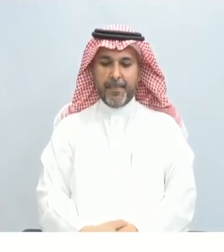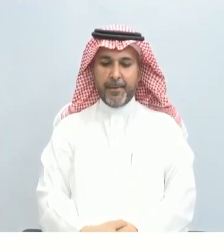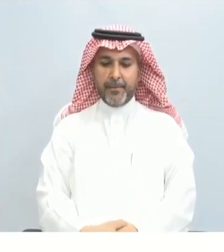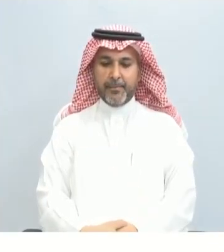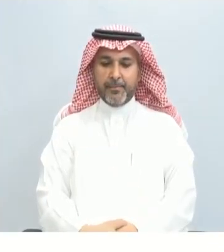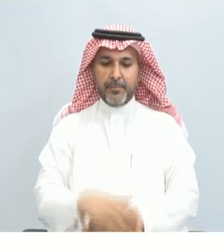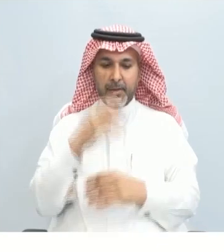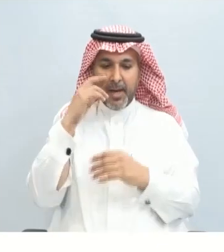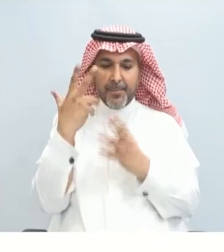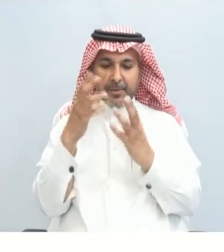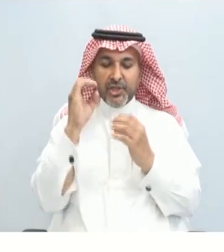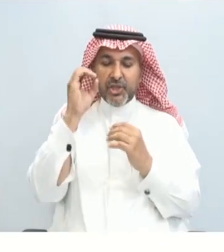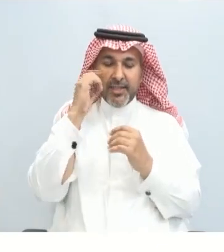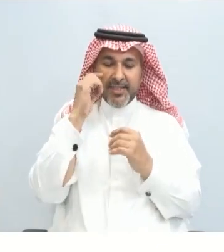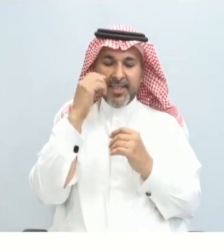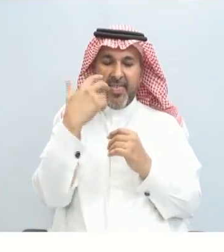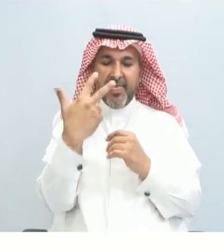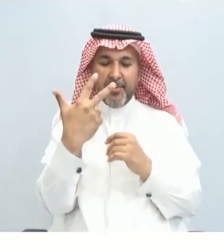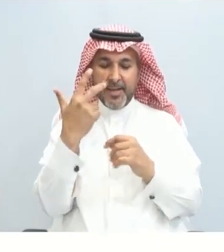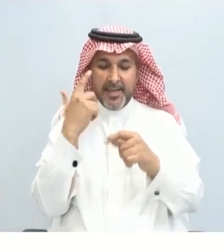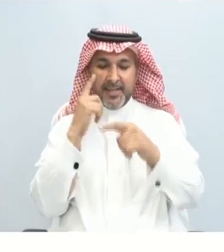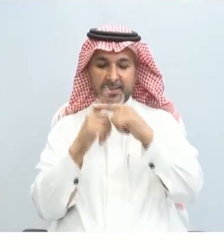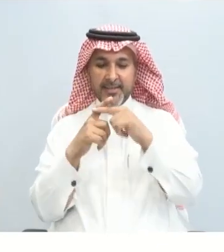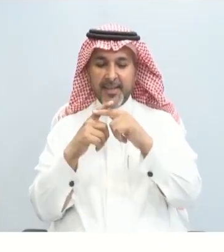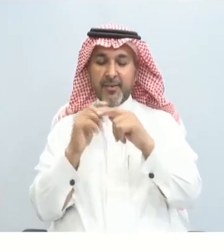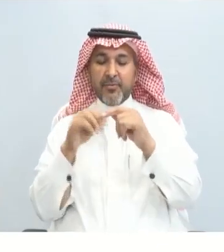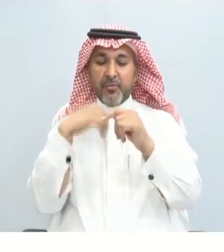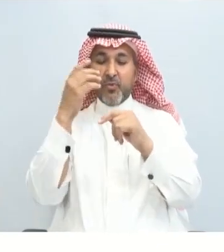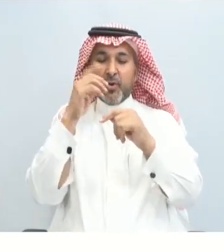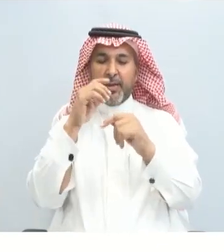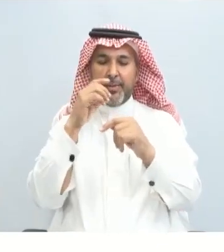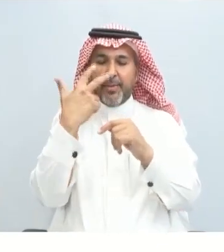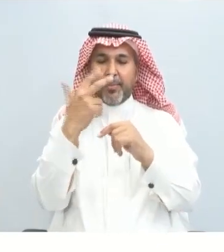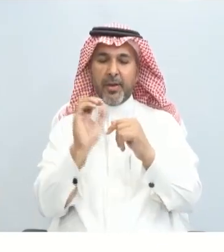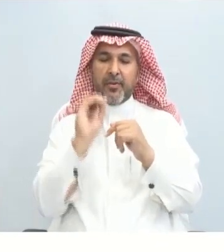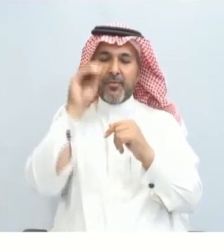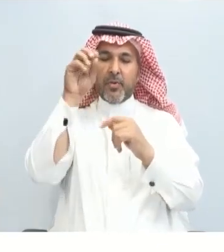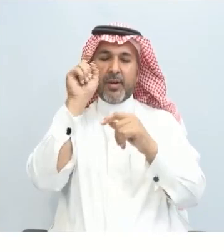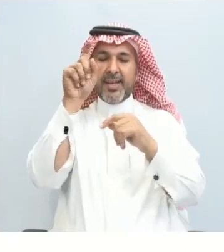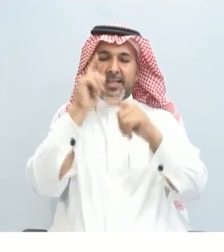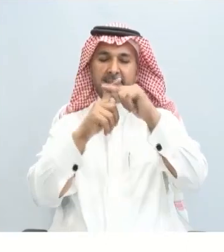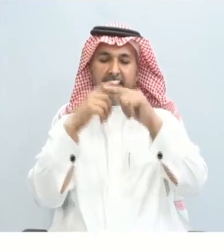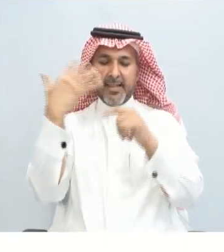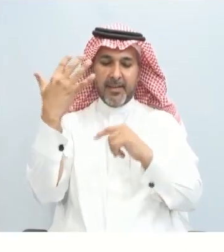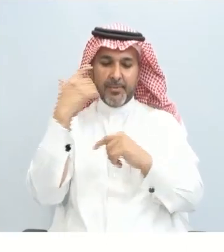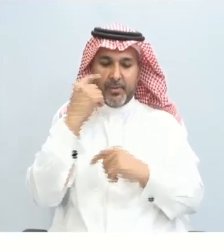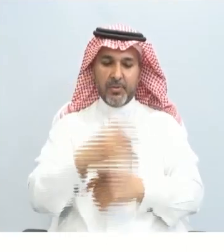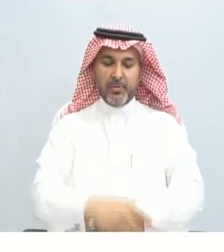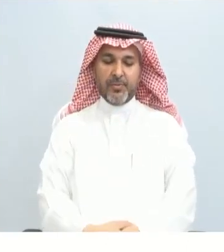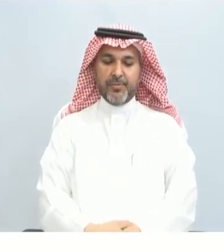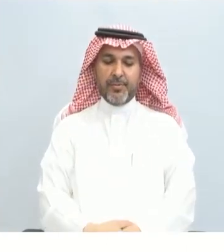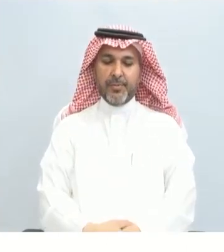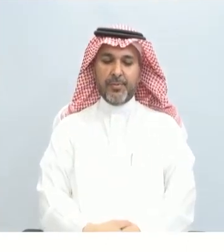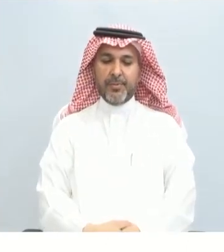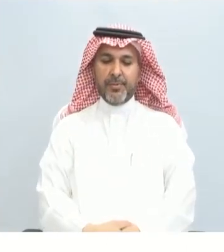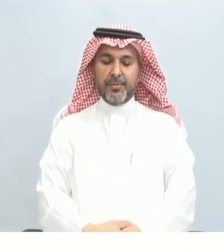لث اس اكس زئ خ بهذه الصوره بستخدم خاصيه القوه اللي هي تقوللك